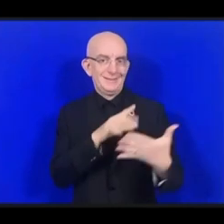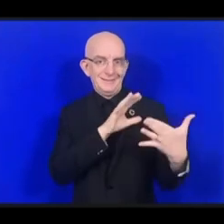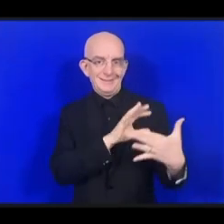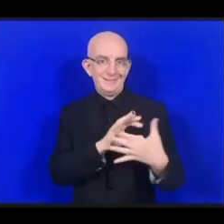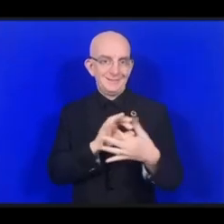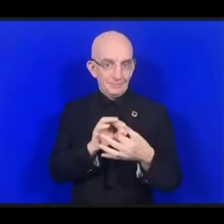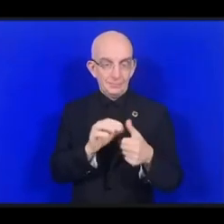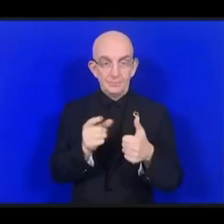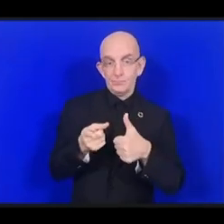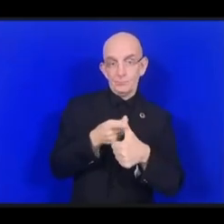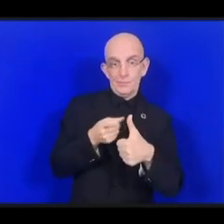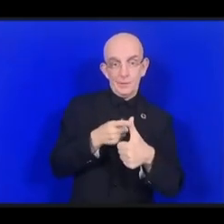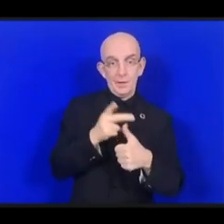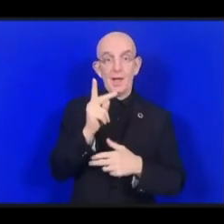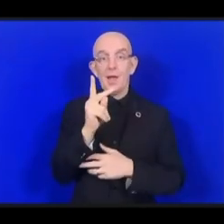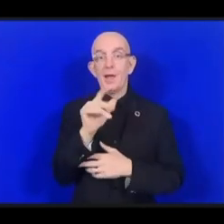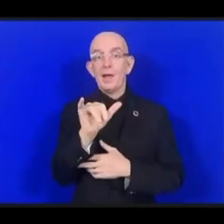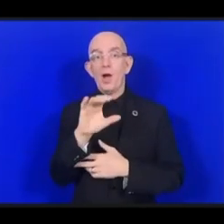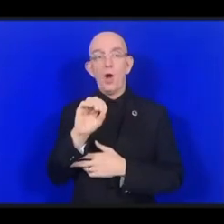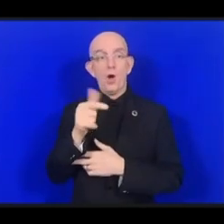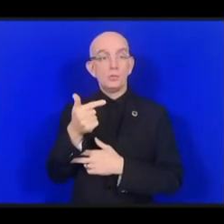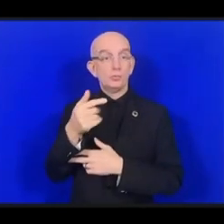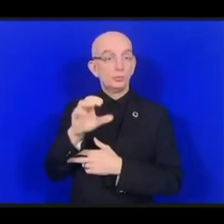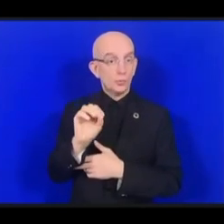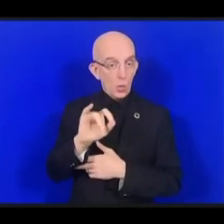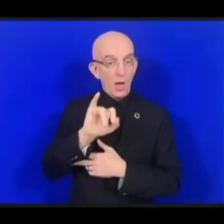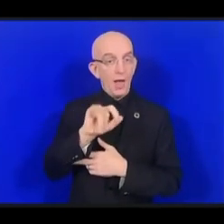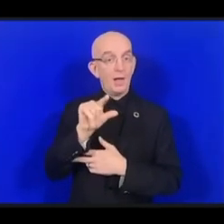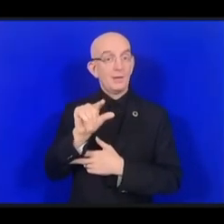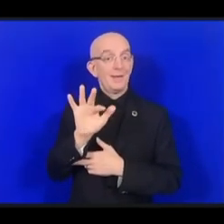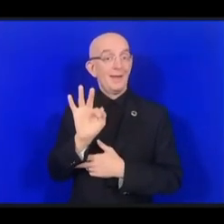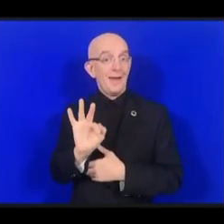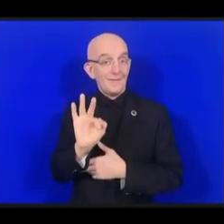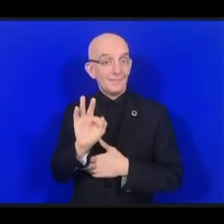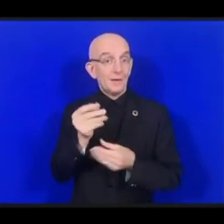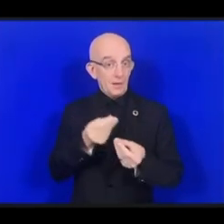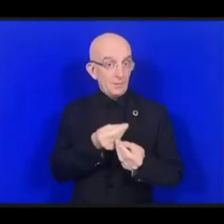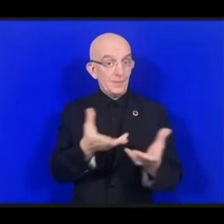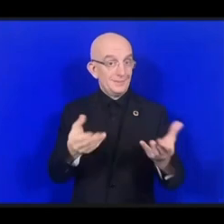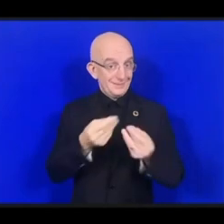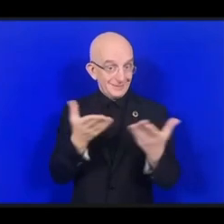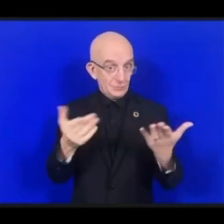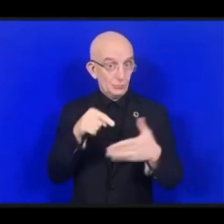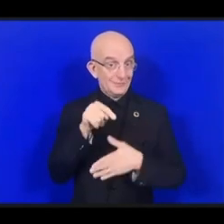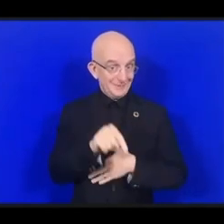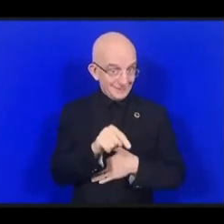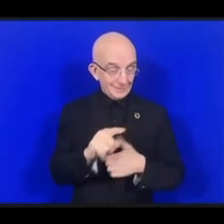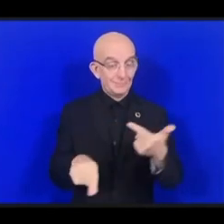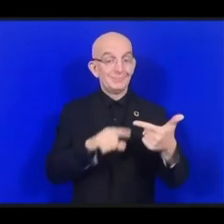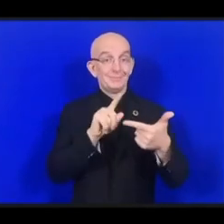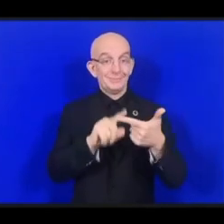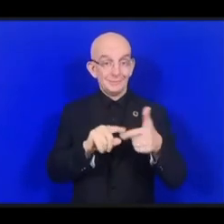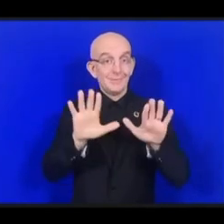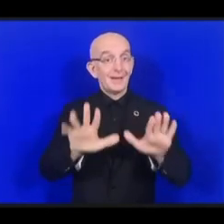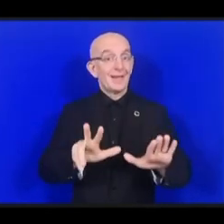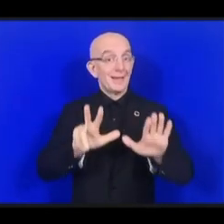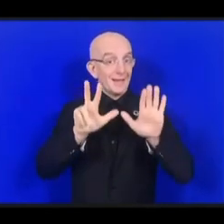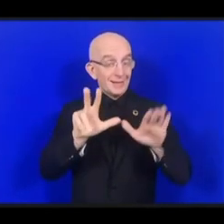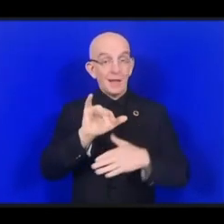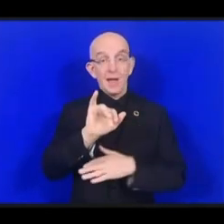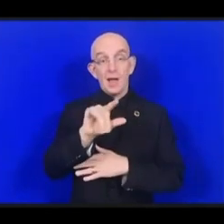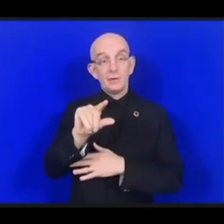にigf議会トラックグローバルユースサミットなどの成果文書ですそして4つ